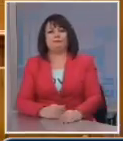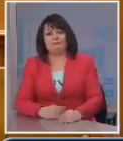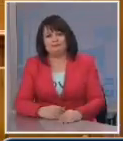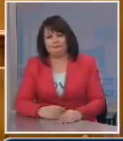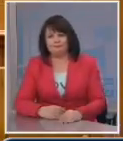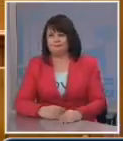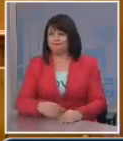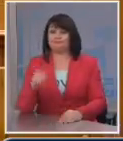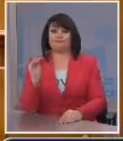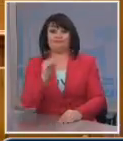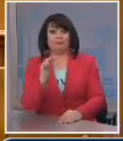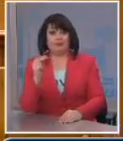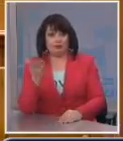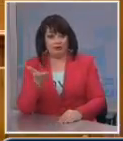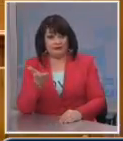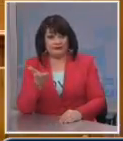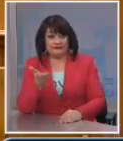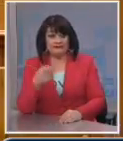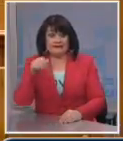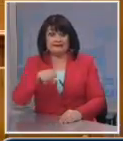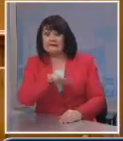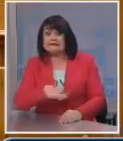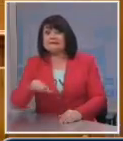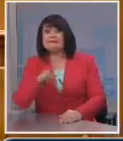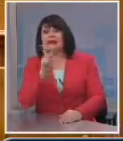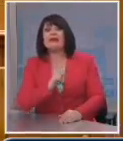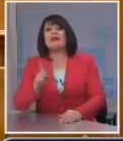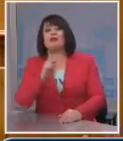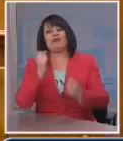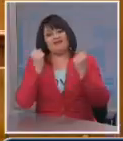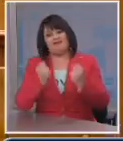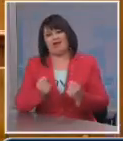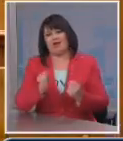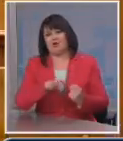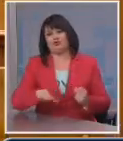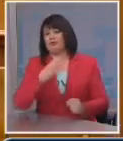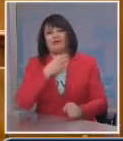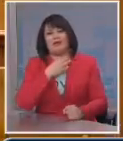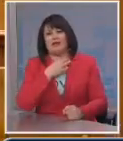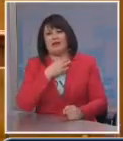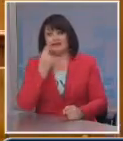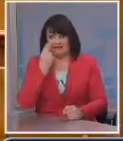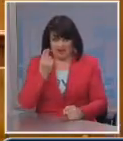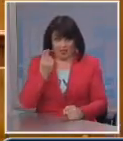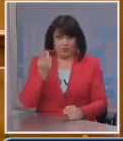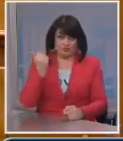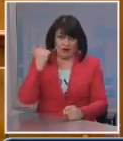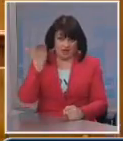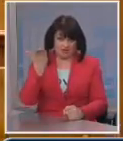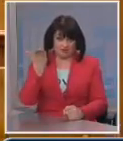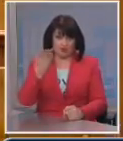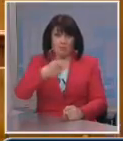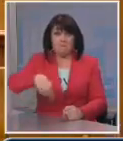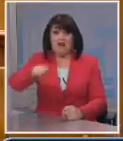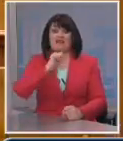Και κύριοι συνάδελφοι, η ατμόσφαιρα σήμερα στην ελληνική κοινωνία είναι πολύ βαριά. Δεν χρειάζεται να βγείτε και να πάτε μια βόλτα στην